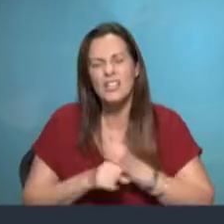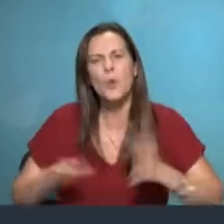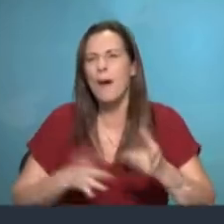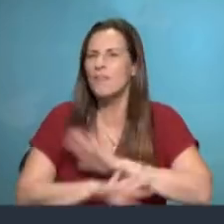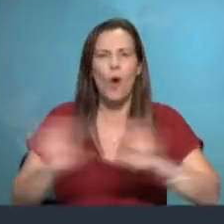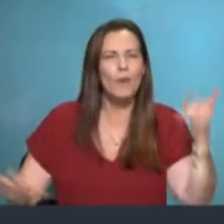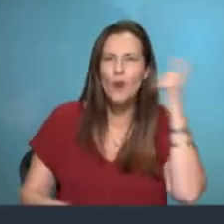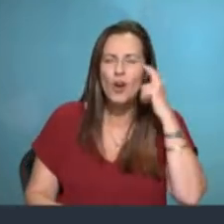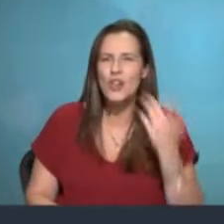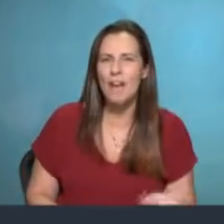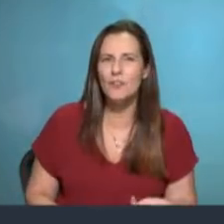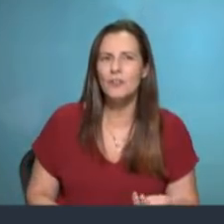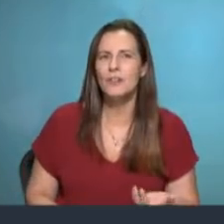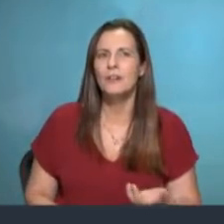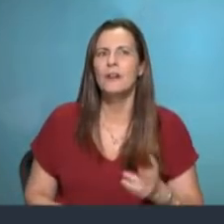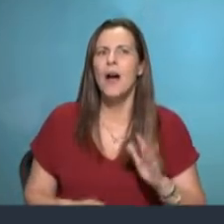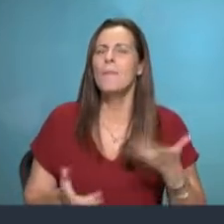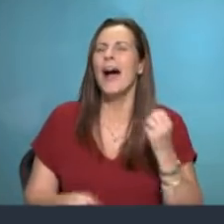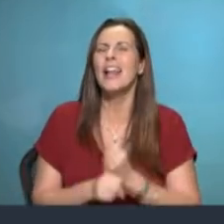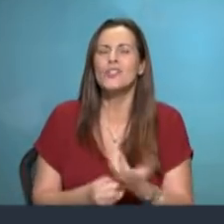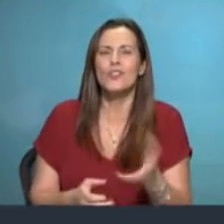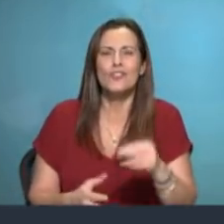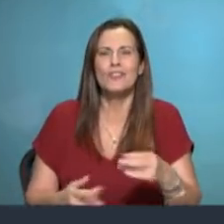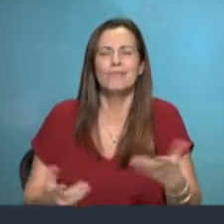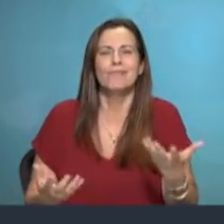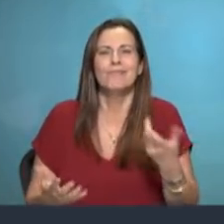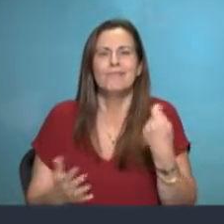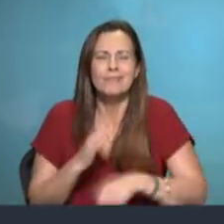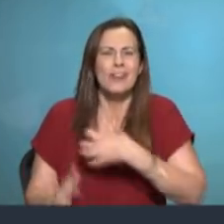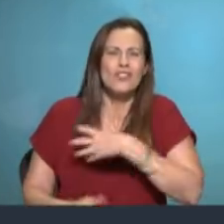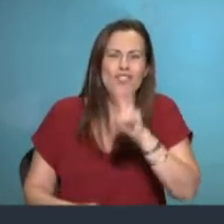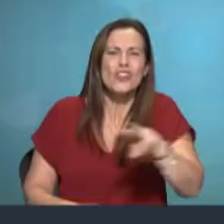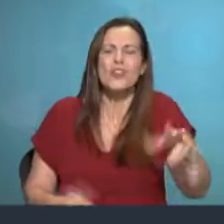מהרנו ולא חשבנו ולא... אבל מה אפשר לעשות מול תרבות השפע? אנחנו חיים בתרבות שפע.